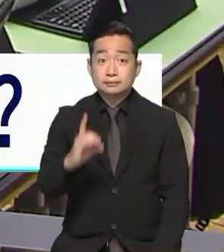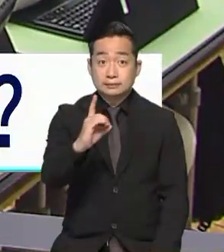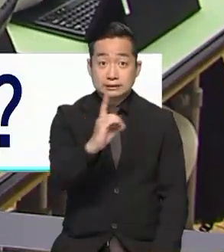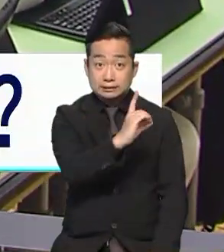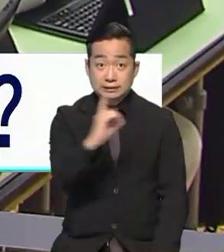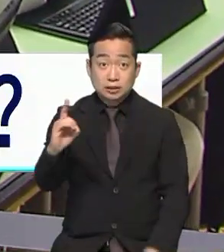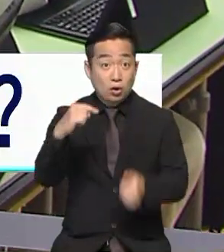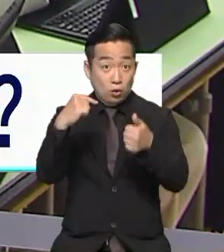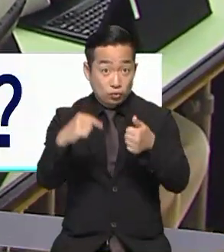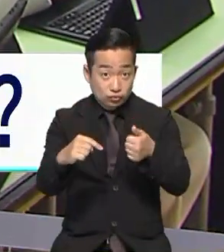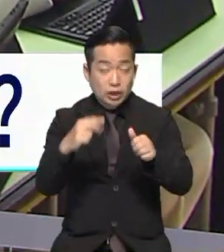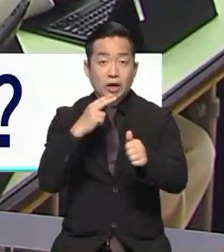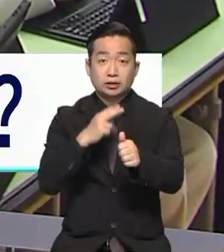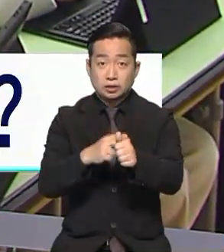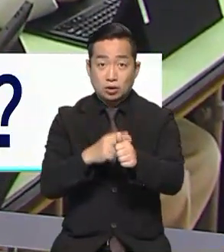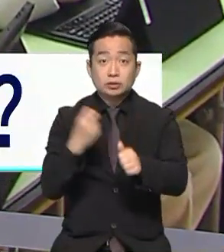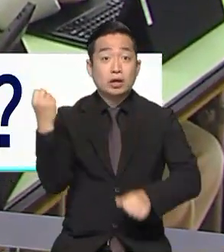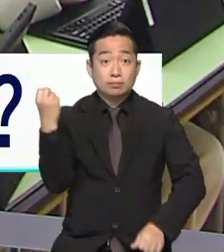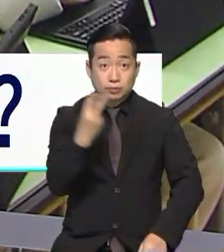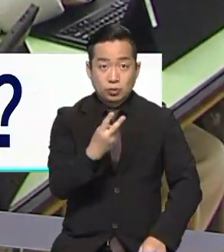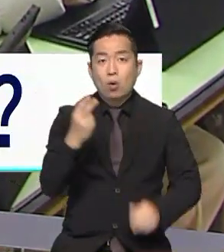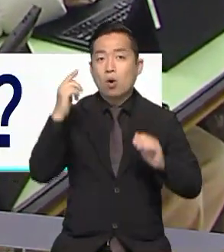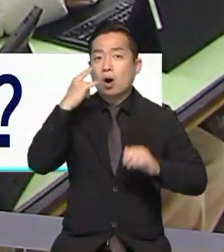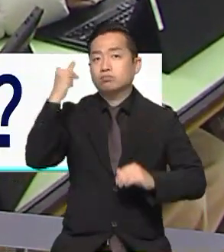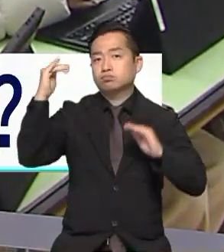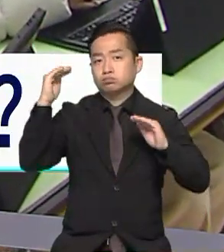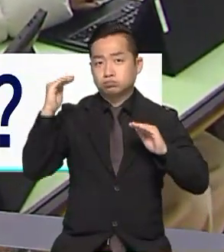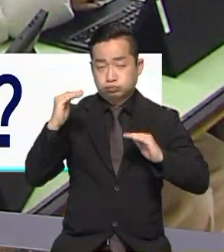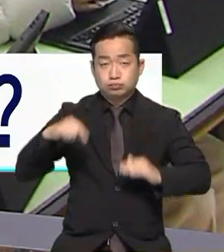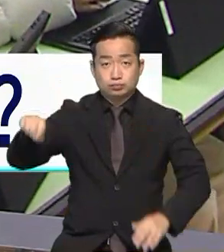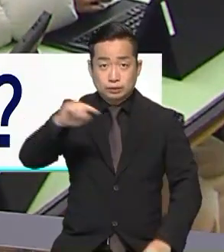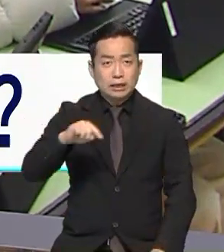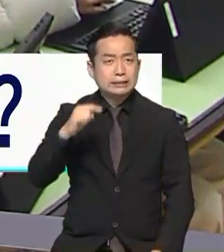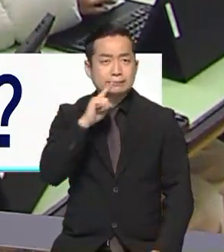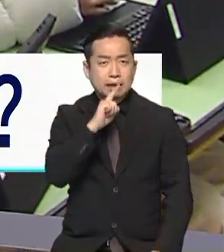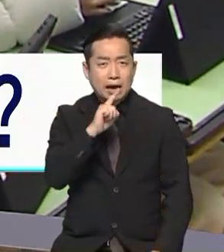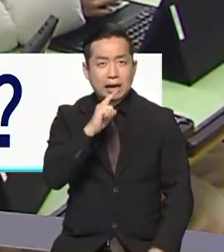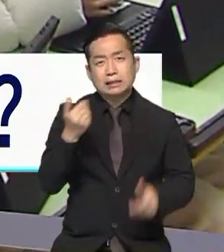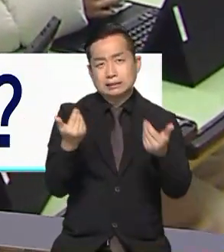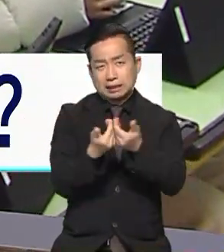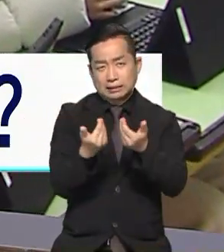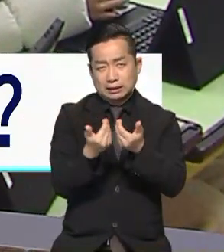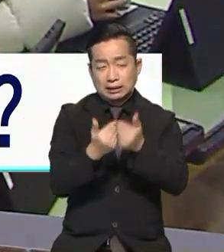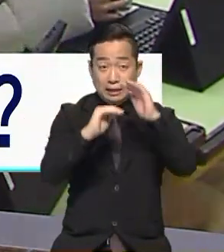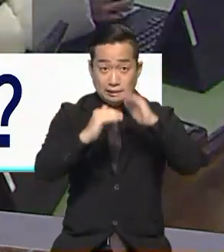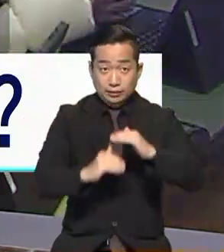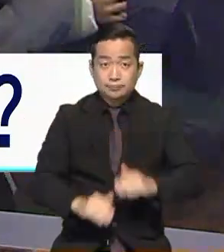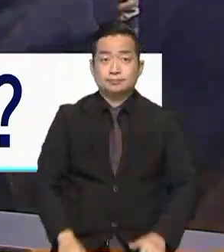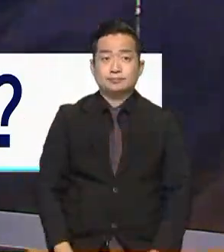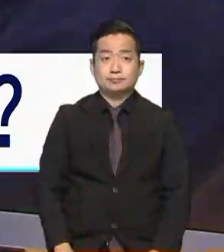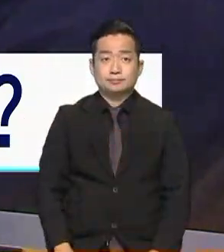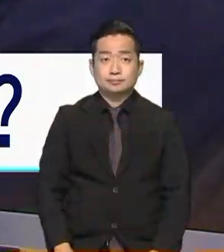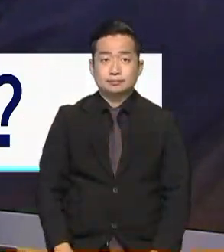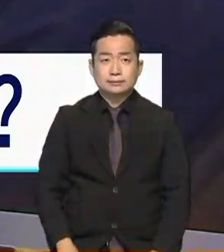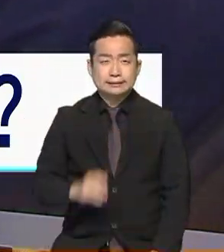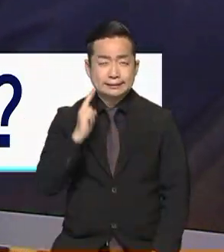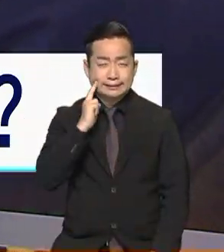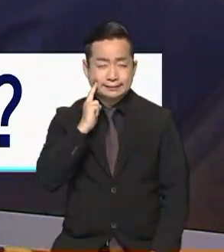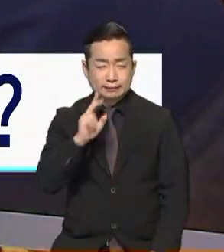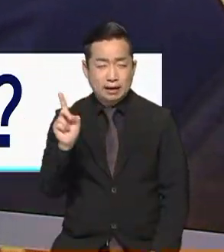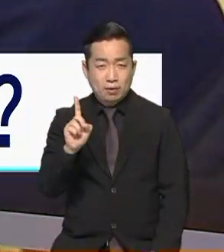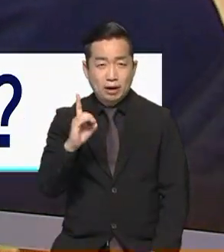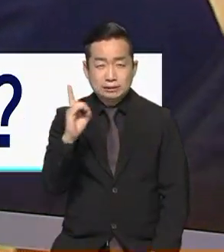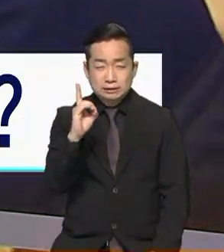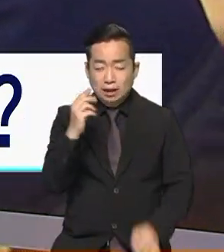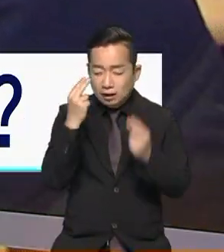디지털 교육은 선생님들뿐 아니라 학부모들 사이에서도 의견이 분분했던 사안입니다. 지나치게